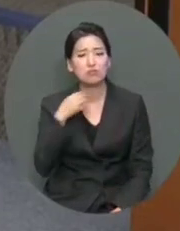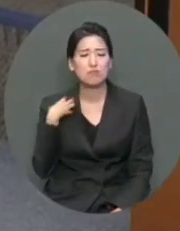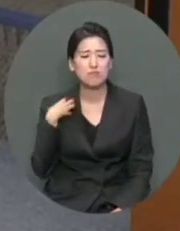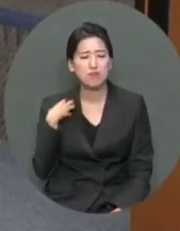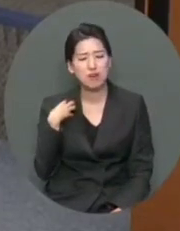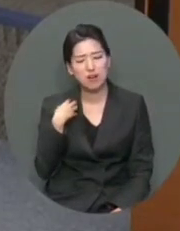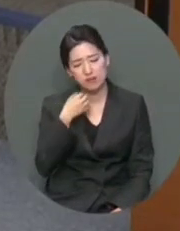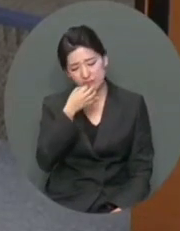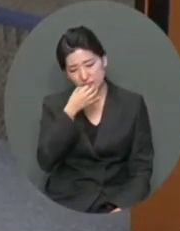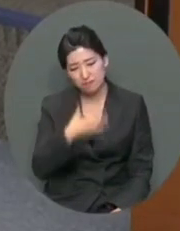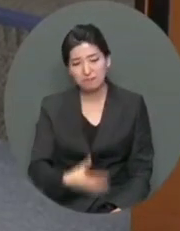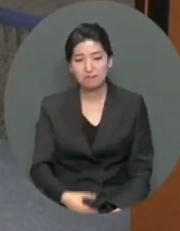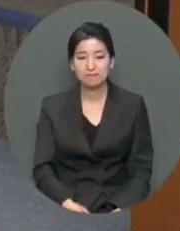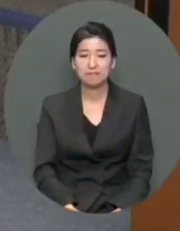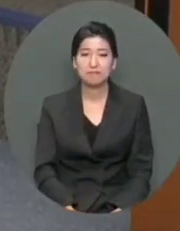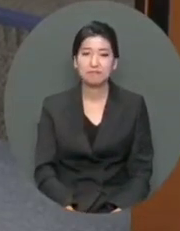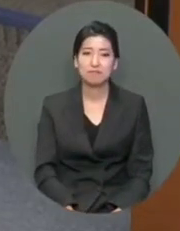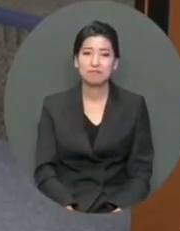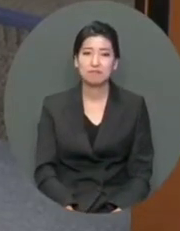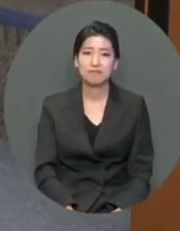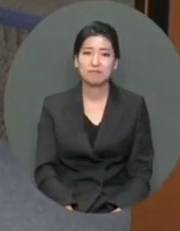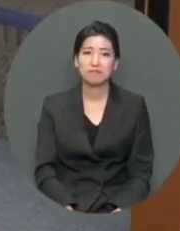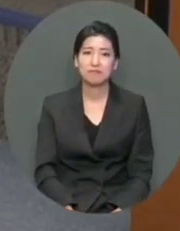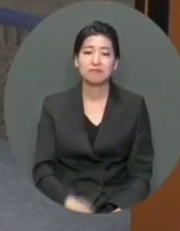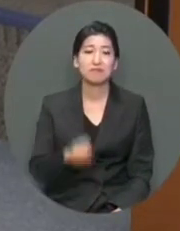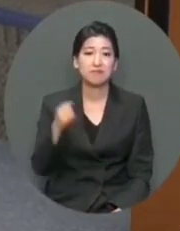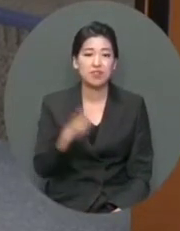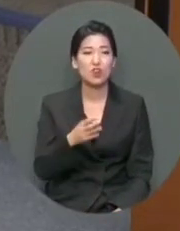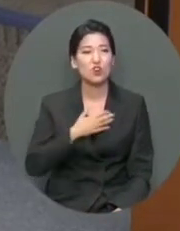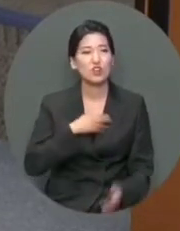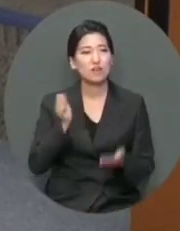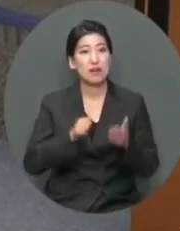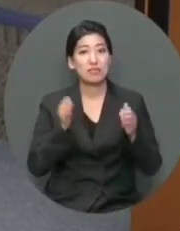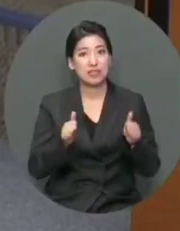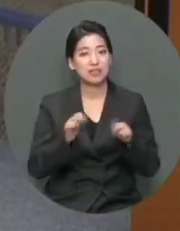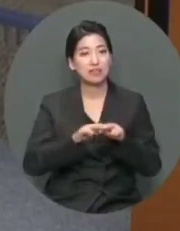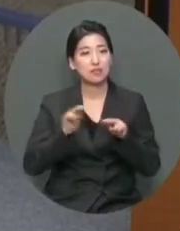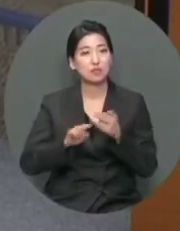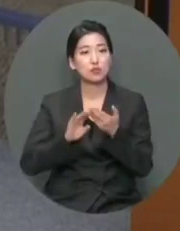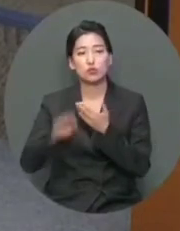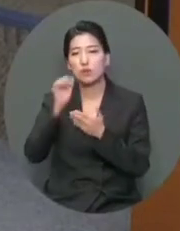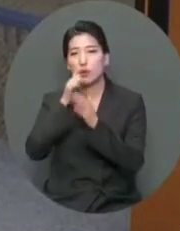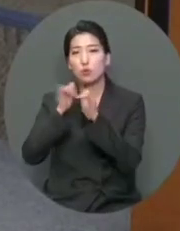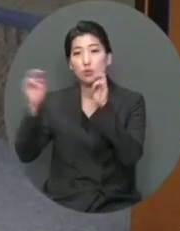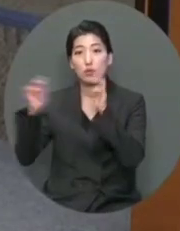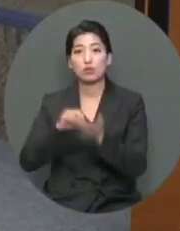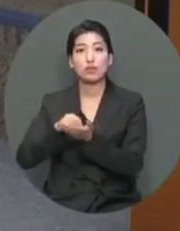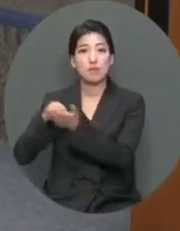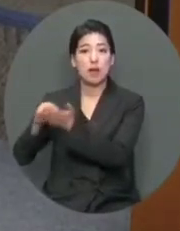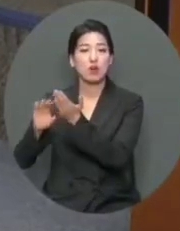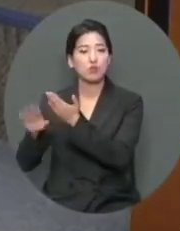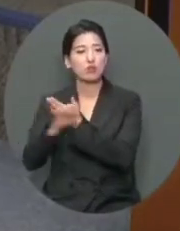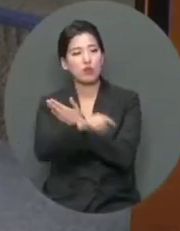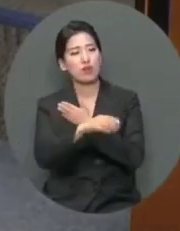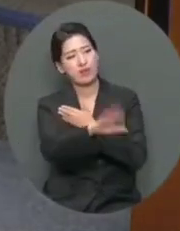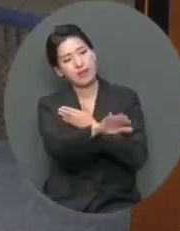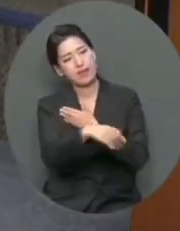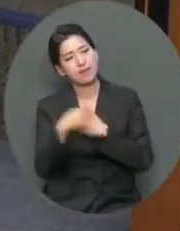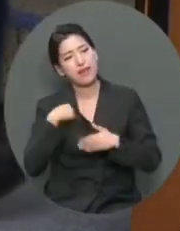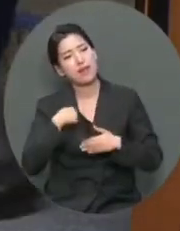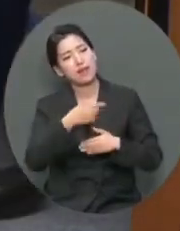많은 변호사들이나 큰 로펌들에서 그 전관예우라는 이름으로 반사적 이익을 누리고 있지 않은지 돌아보셨으면